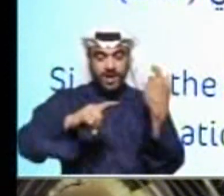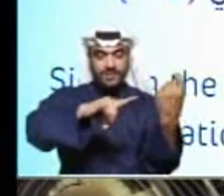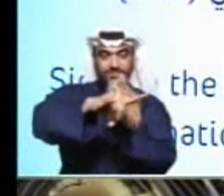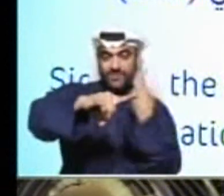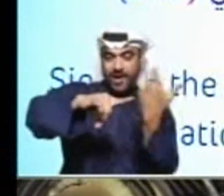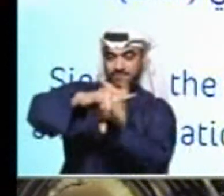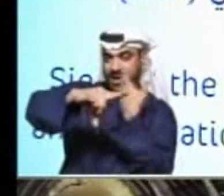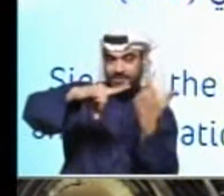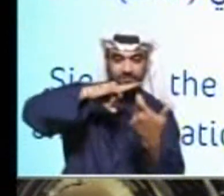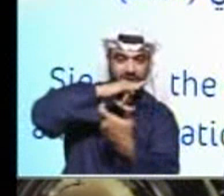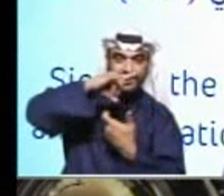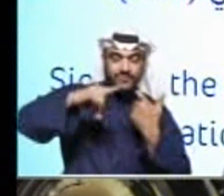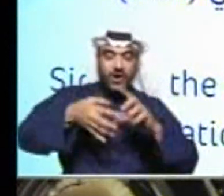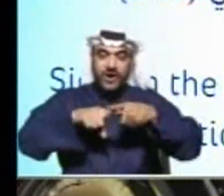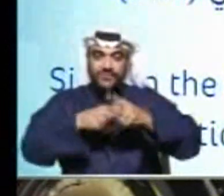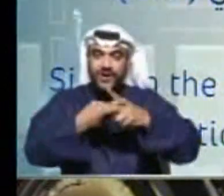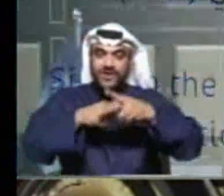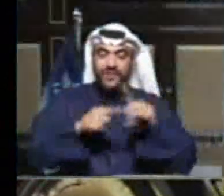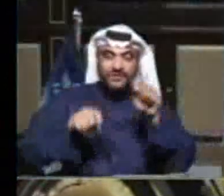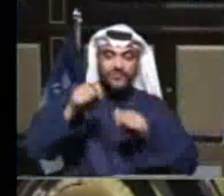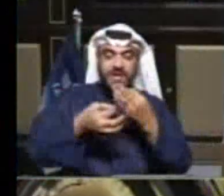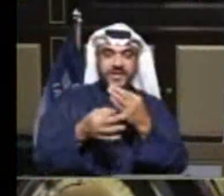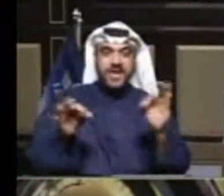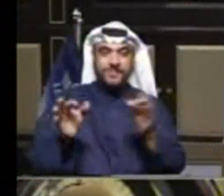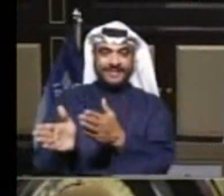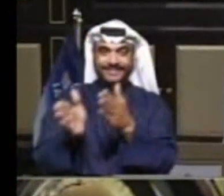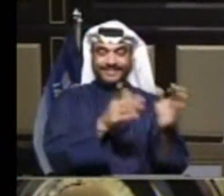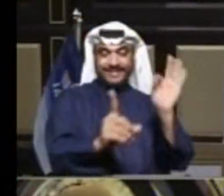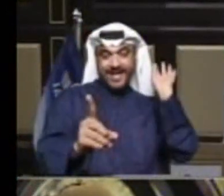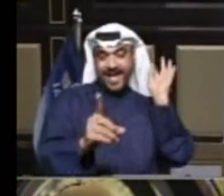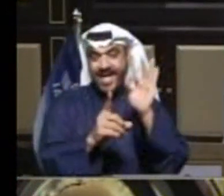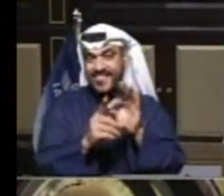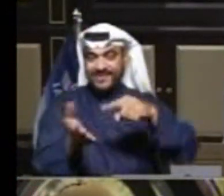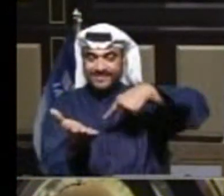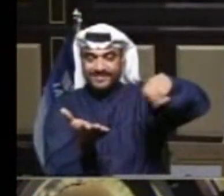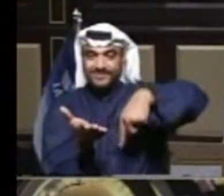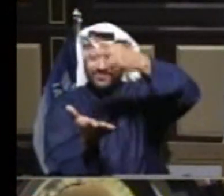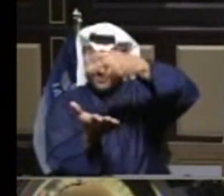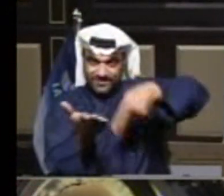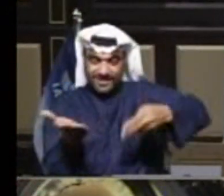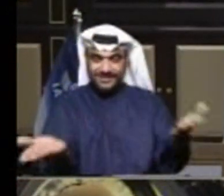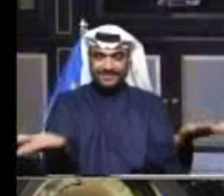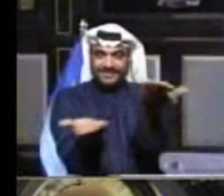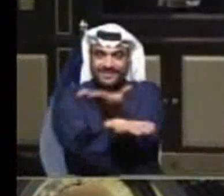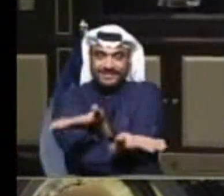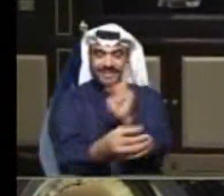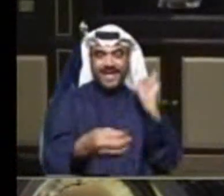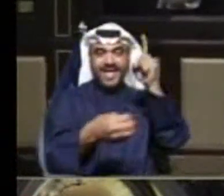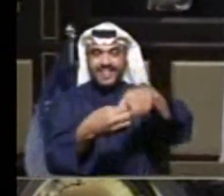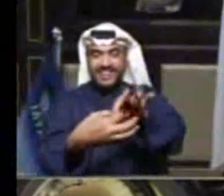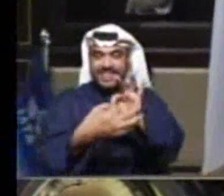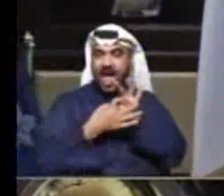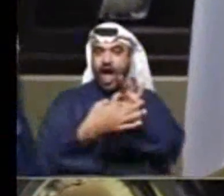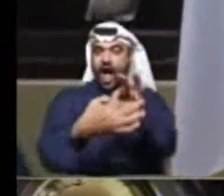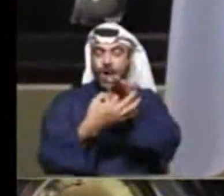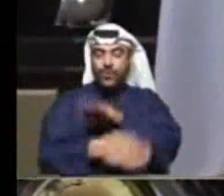الفني لقطاع الطيران المدني. تهدف توقيع مذكرة التفاهم إلى توثيق التعاون وتوحيد